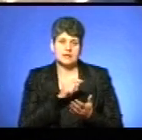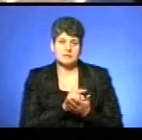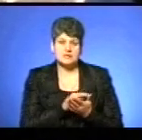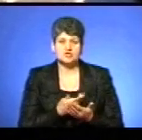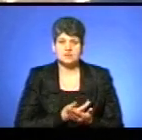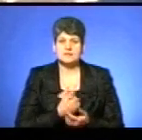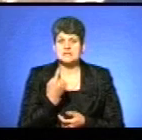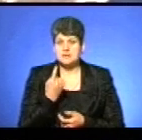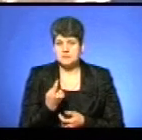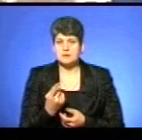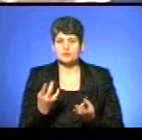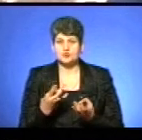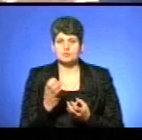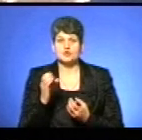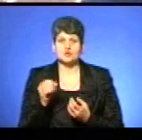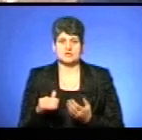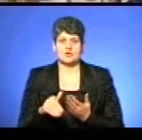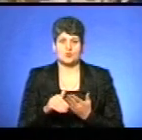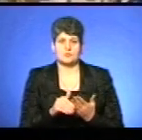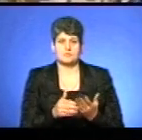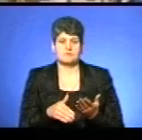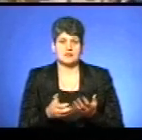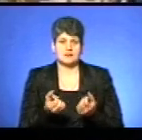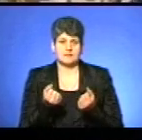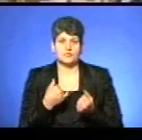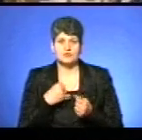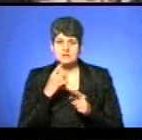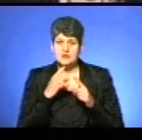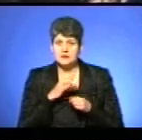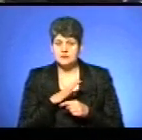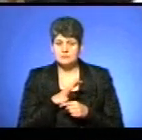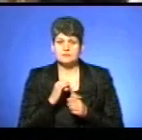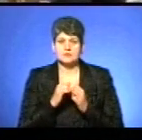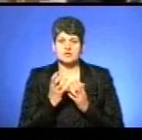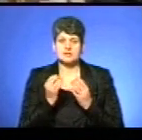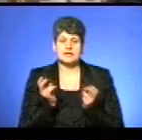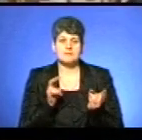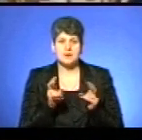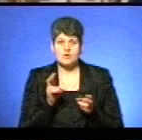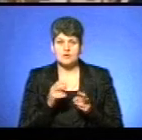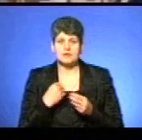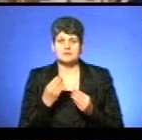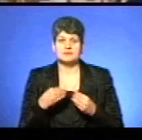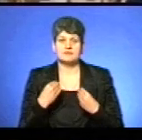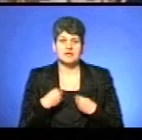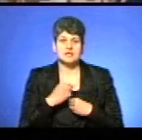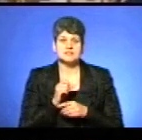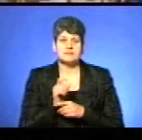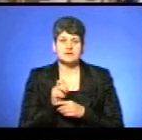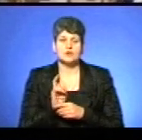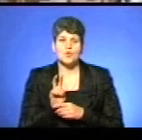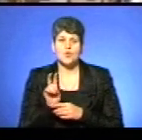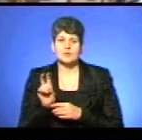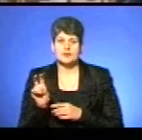живе сама і потребує соціальної підтримки. У нас рада була, ми там кожен день приходили, нам давали завдання,